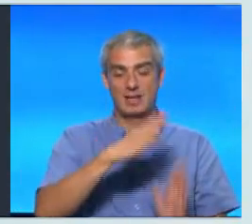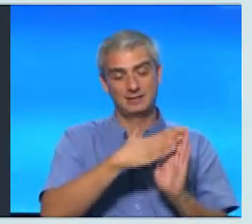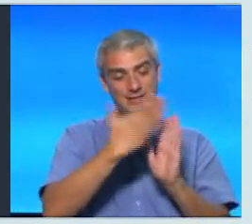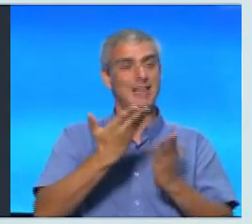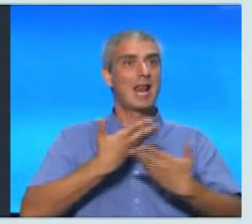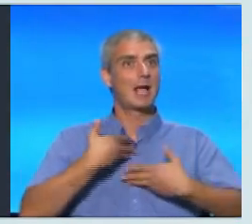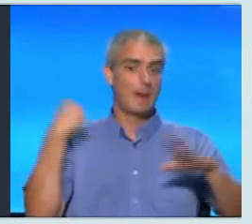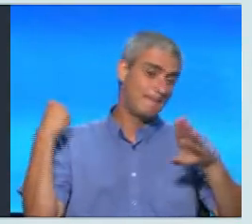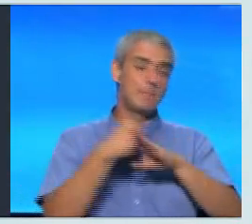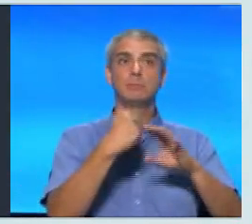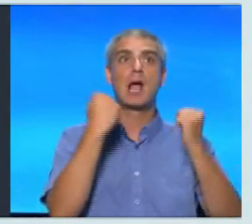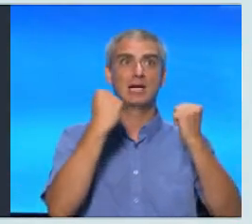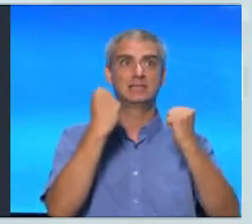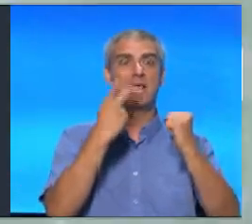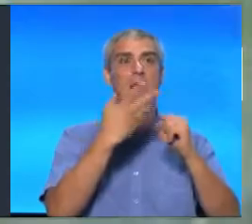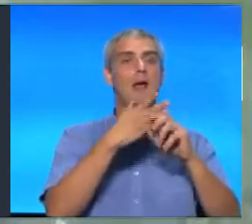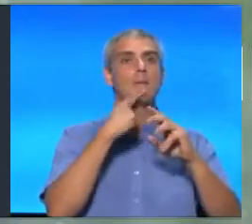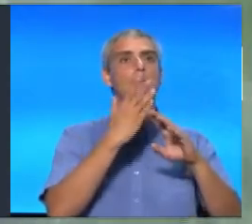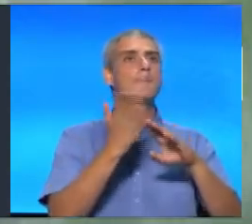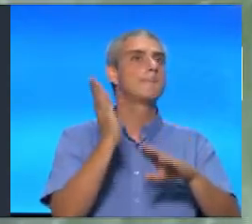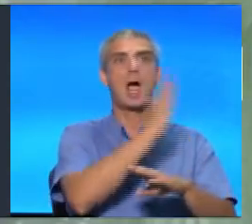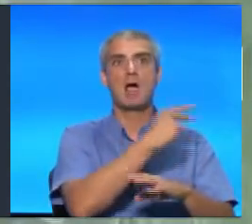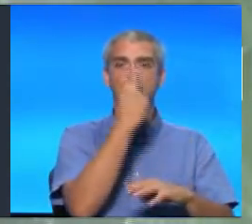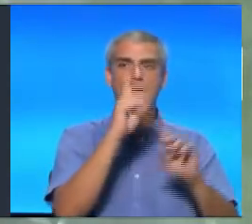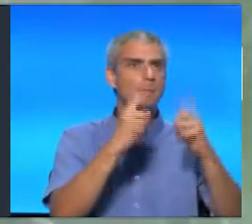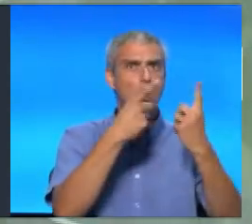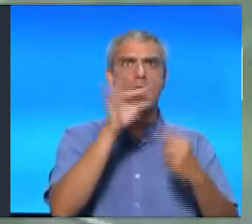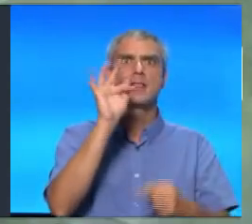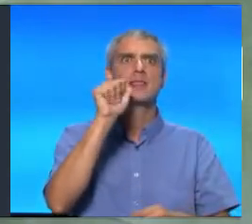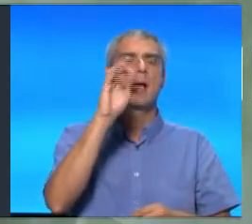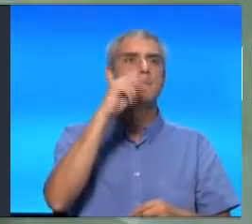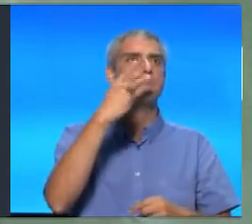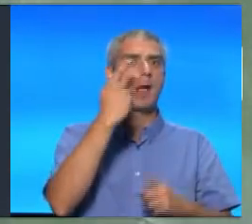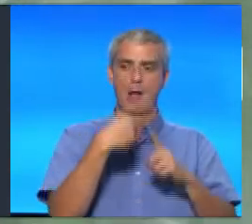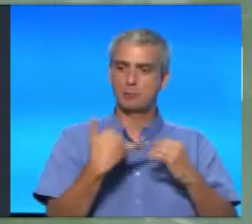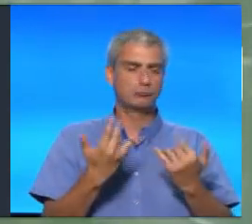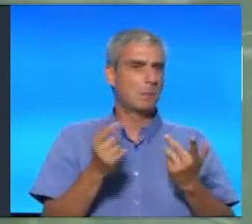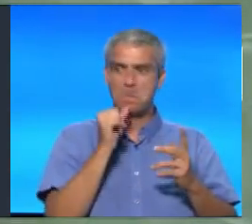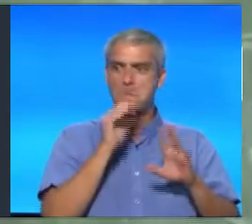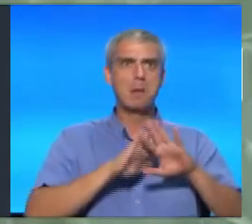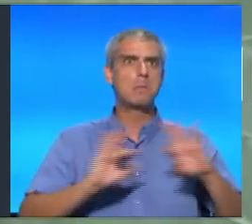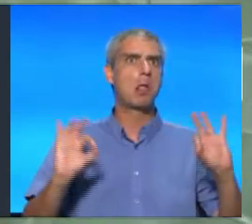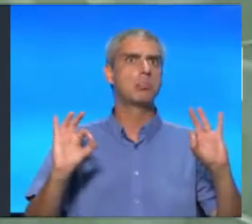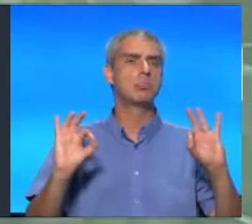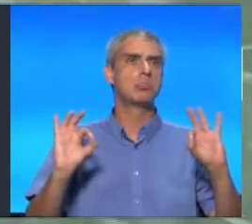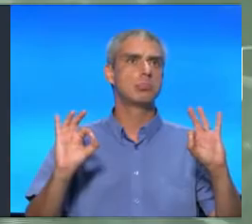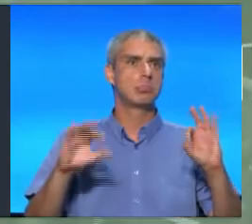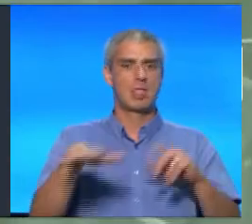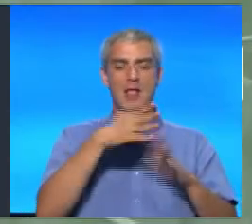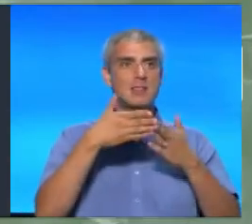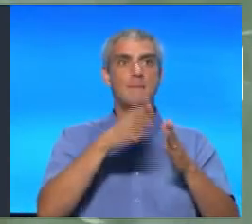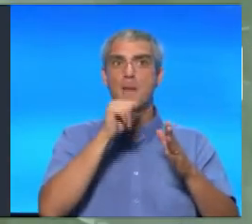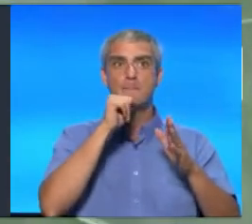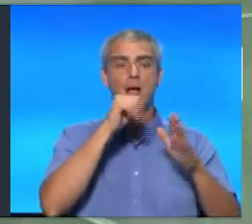המכה החזקה ביותר, הצד המערבי, כשמסתכלים מה קורה בטמפה, נכון לעכשיו, אין כמעט מים באגנים, בנמלים. המים